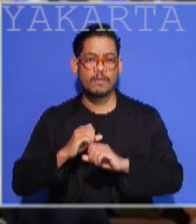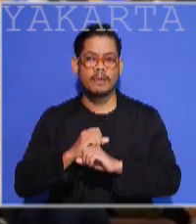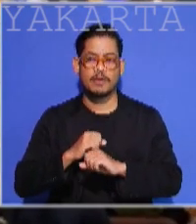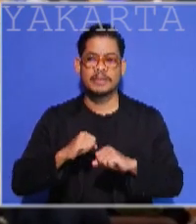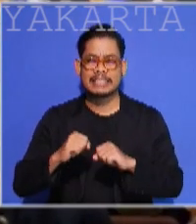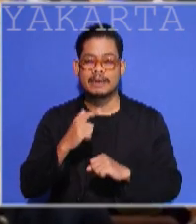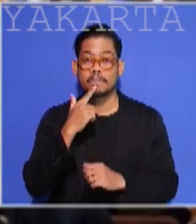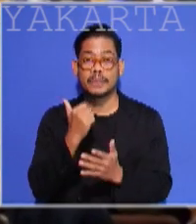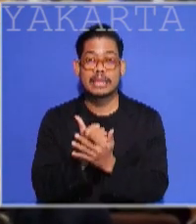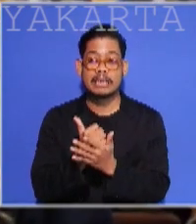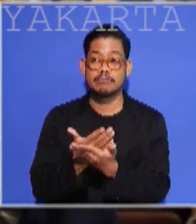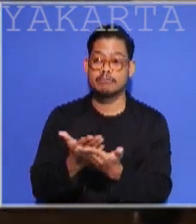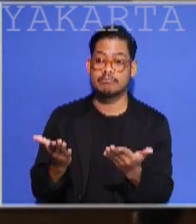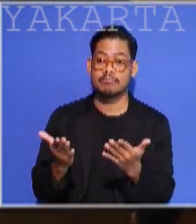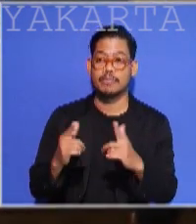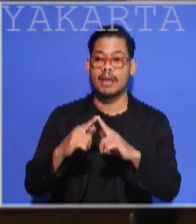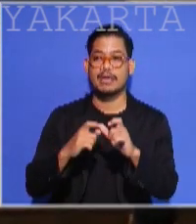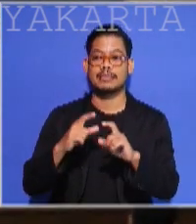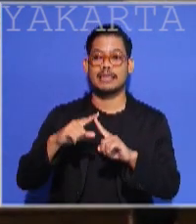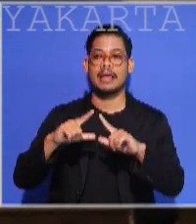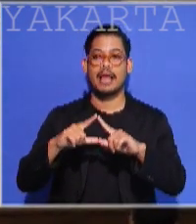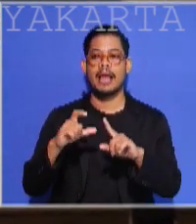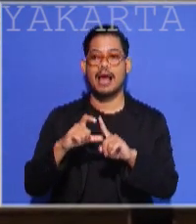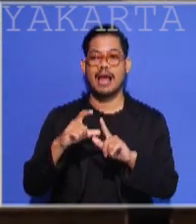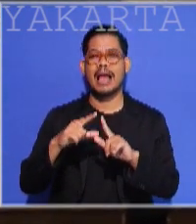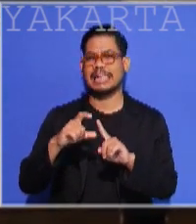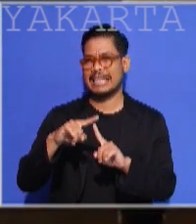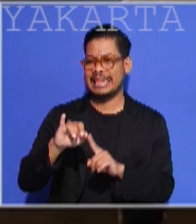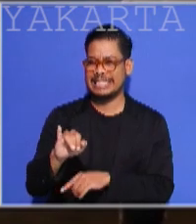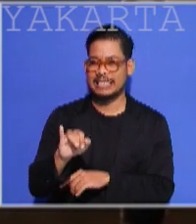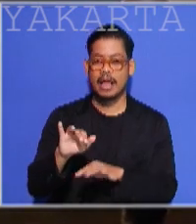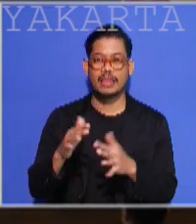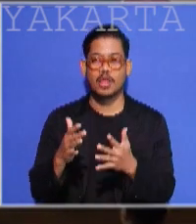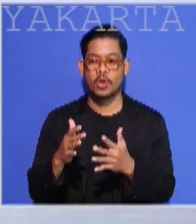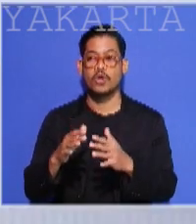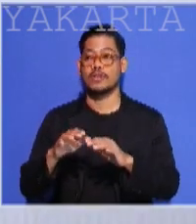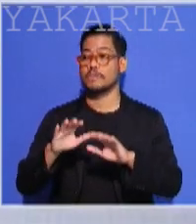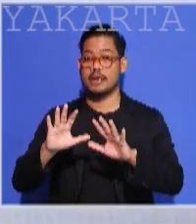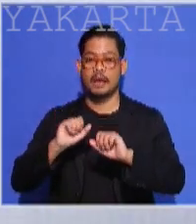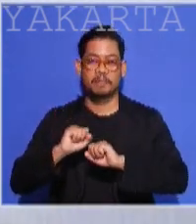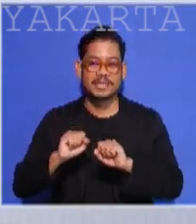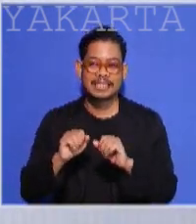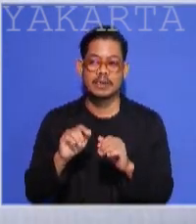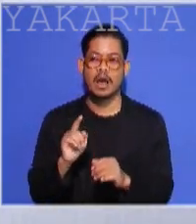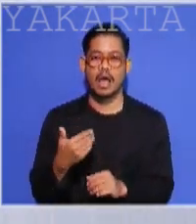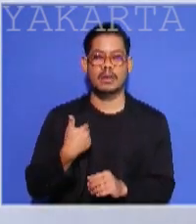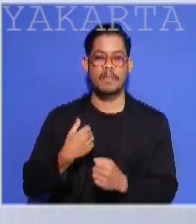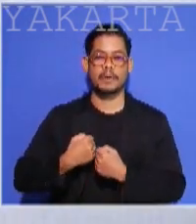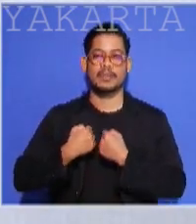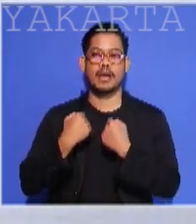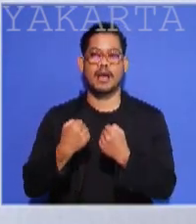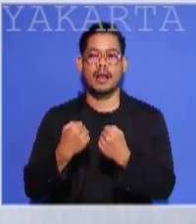cita atau Del misi Salah satu misi itu adalah memperkuat pembangunan sumber daya manusia sains teknologi